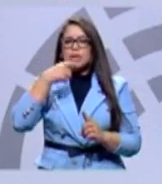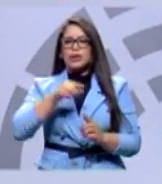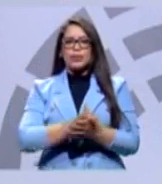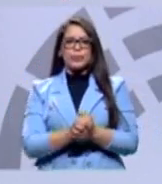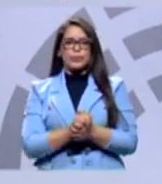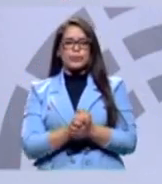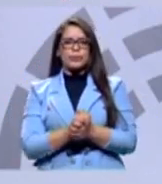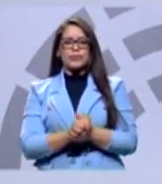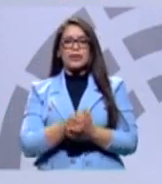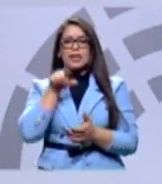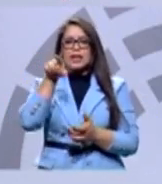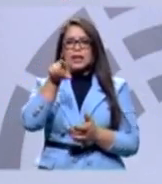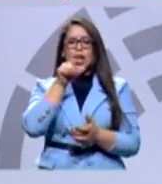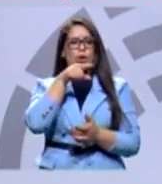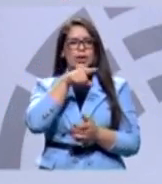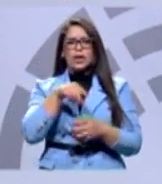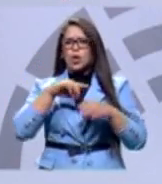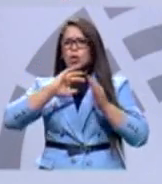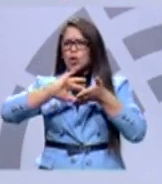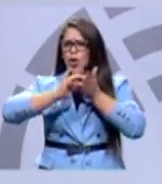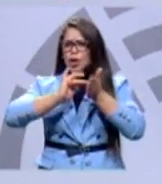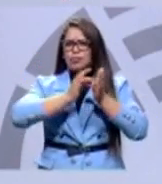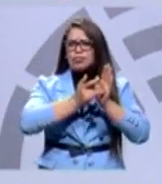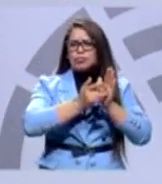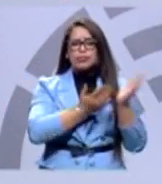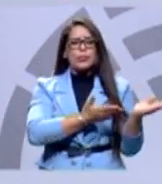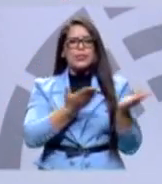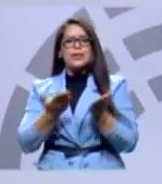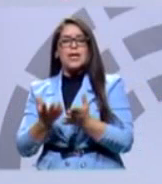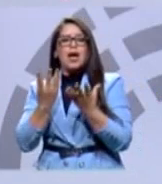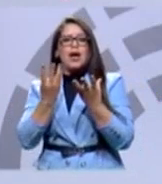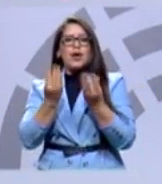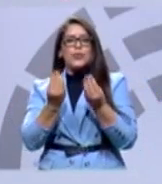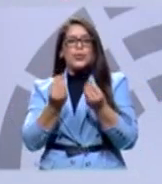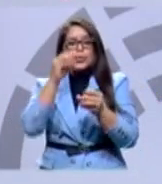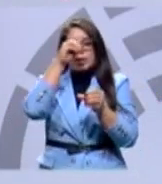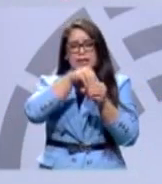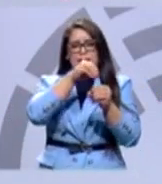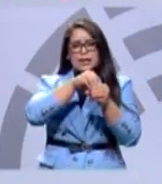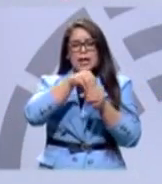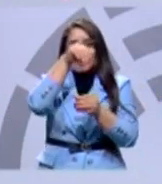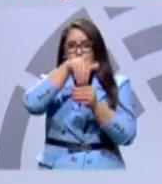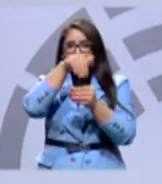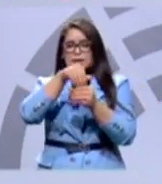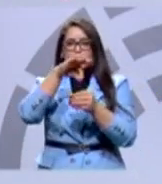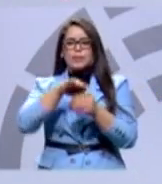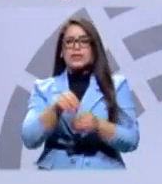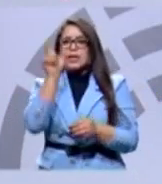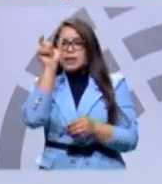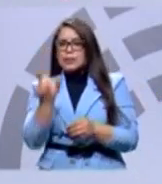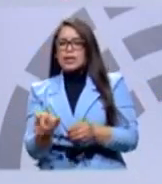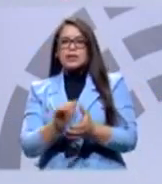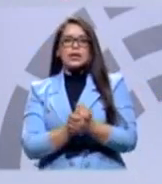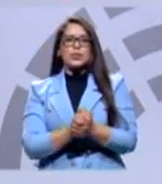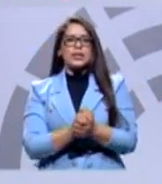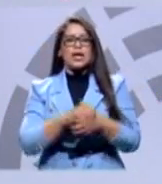صوتك انت صوتكم الكل وابي حضوركم المكثف يوم الاقتراع والتصويت لمرشحكم عبد المولى ابو